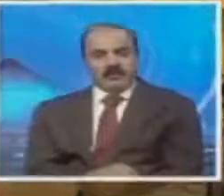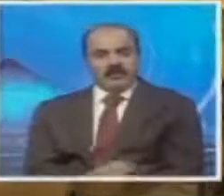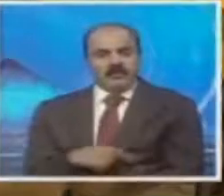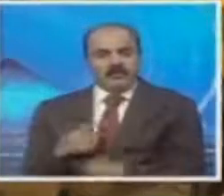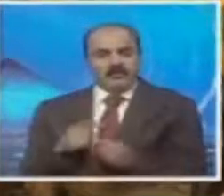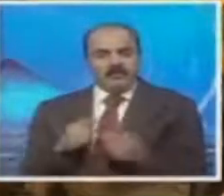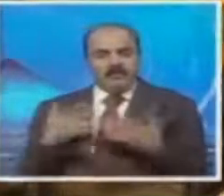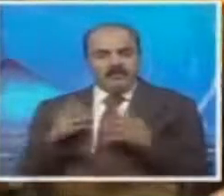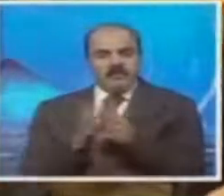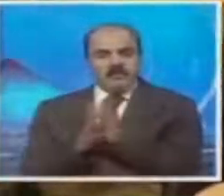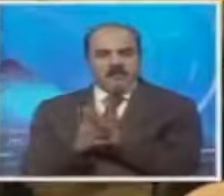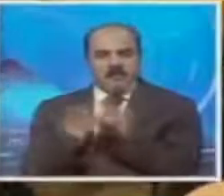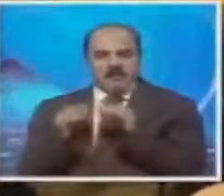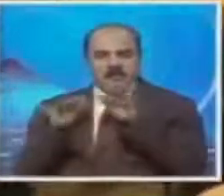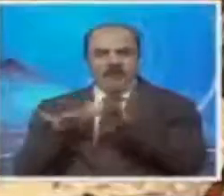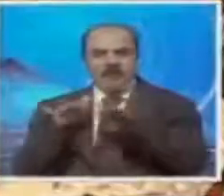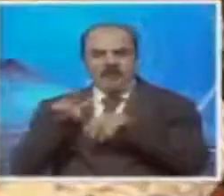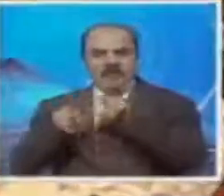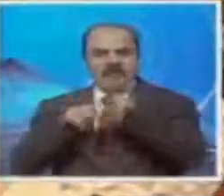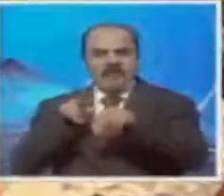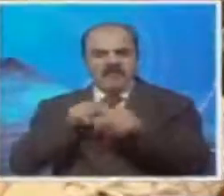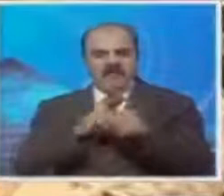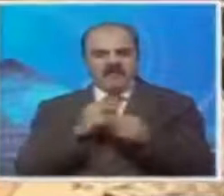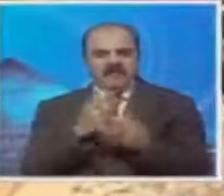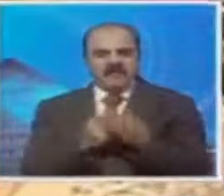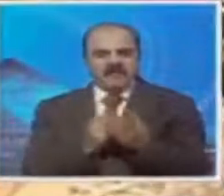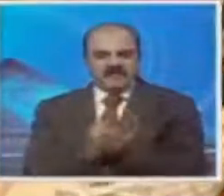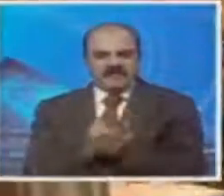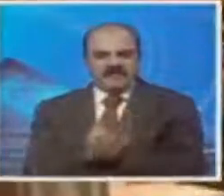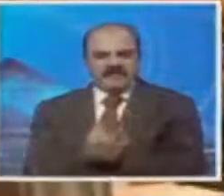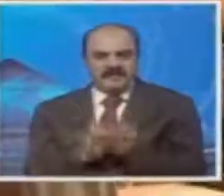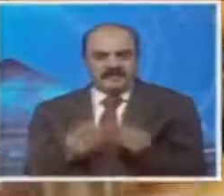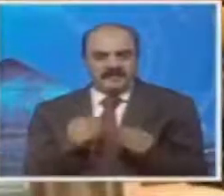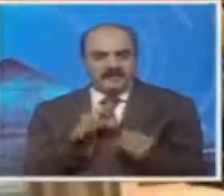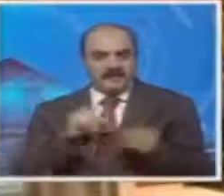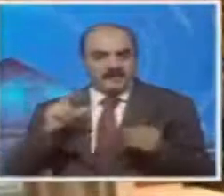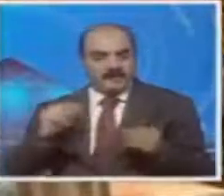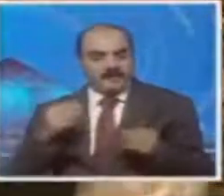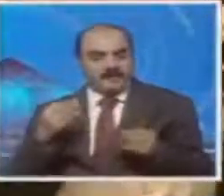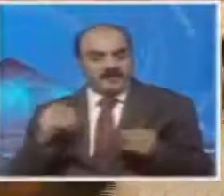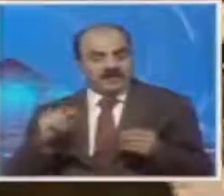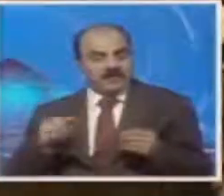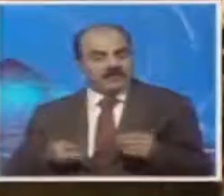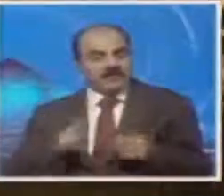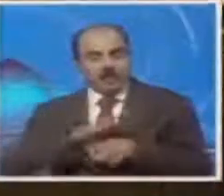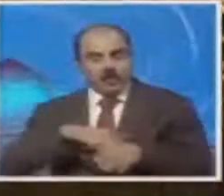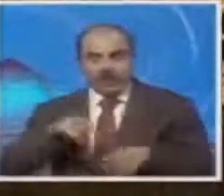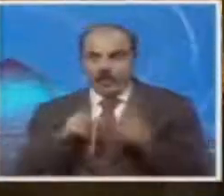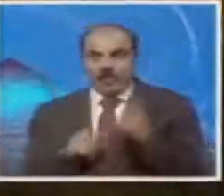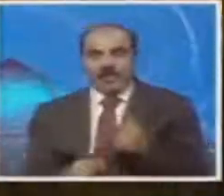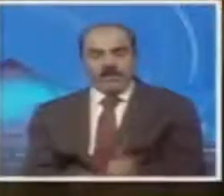يتزايد إقبال المواطنين على شراء احتياجات أبنائهم المدرسية مستفيدين من تخفيضات أتاحتها مبادرة كلنا